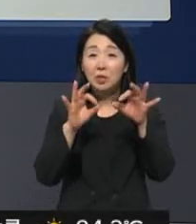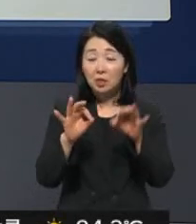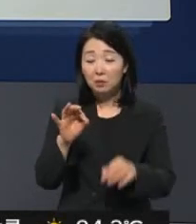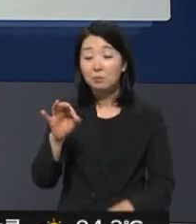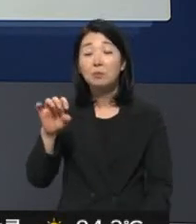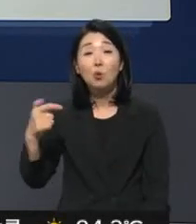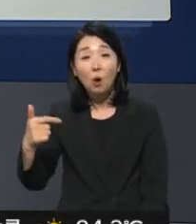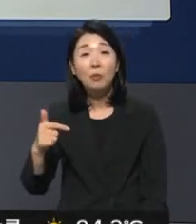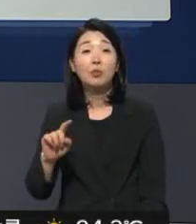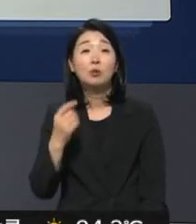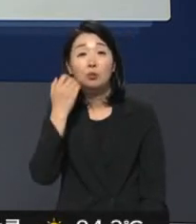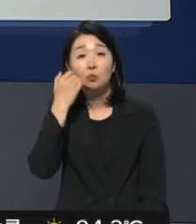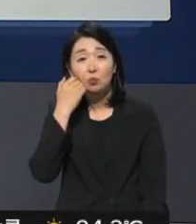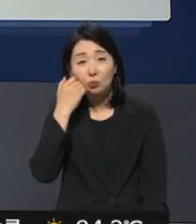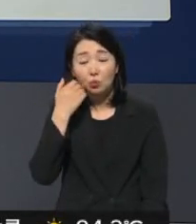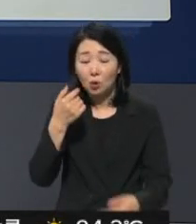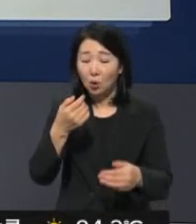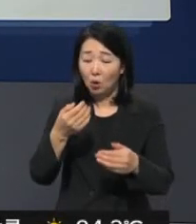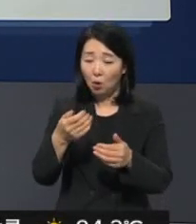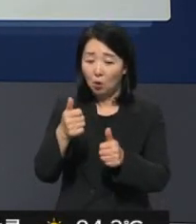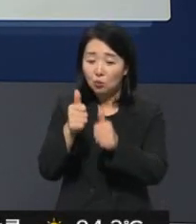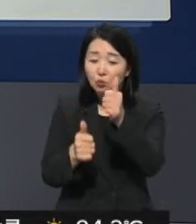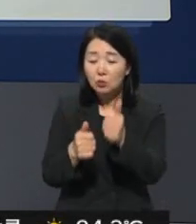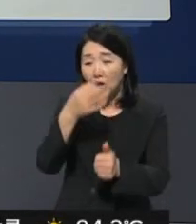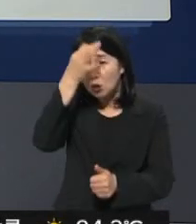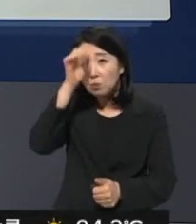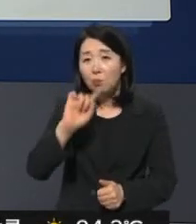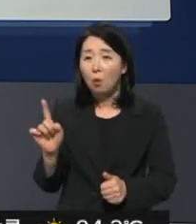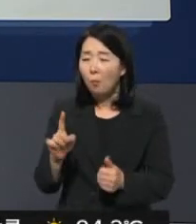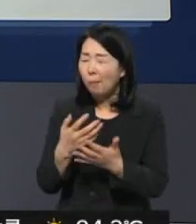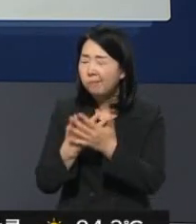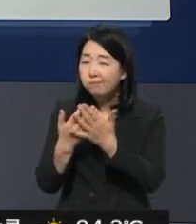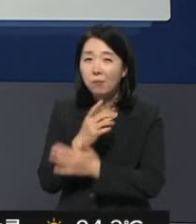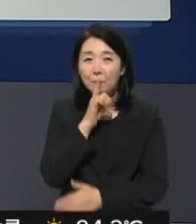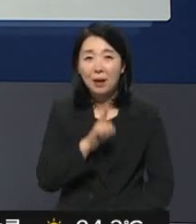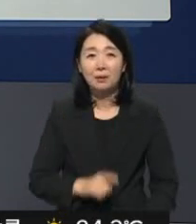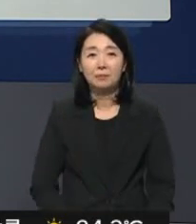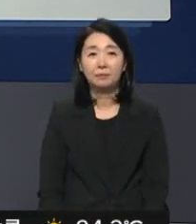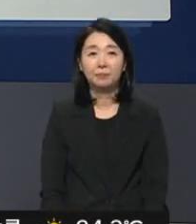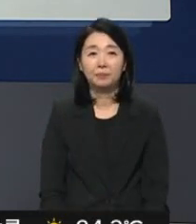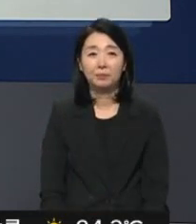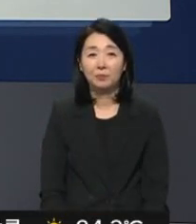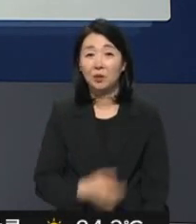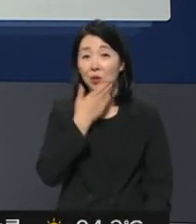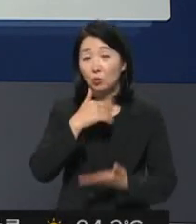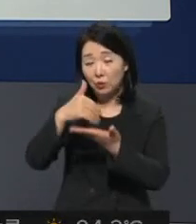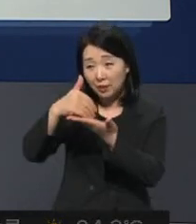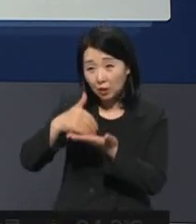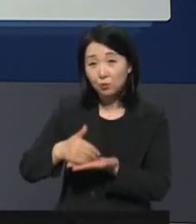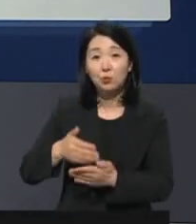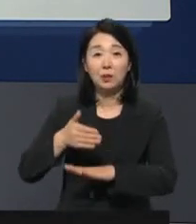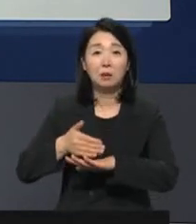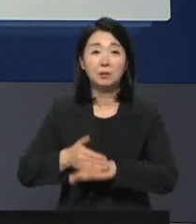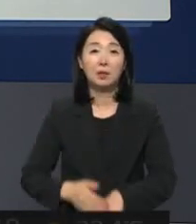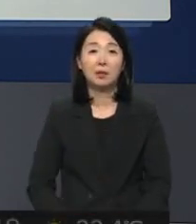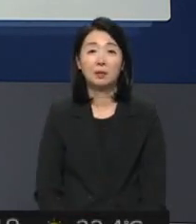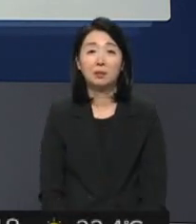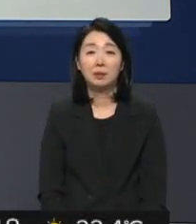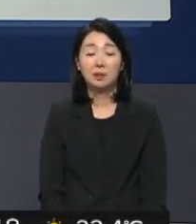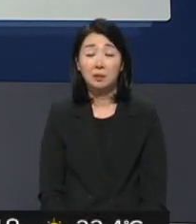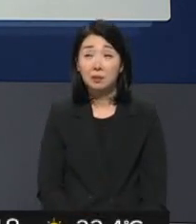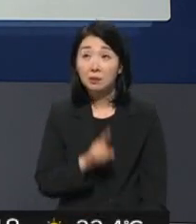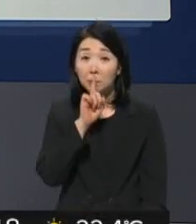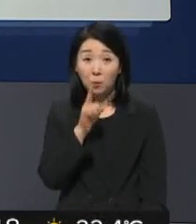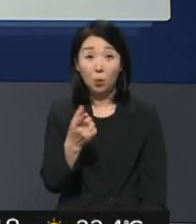기법을 고도화한다는 말 구체적으로 그림이 잘 그려지지 않는다는 의견 주셨습니다. 소중한 의견 모두 감사드리고요. 지금